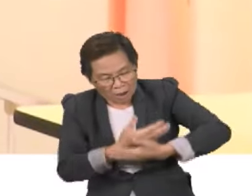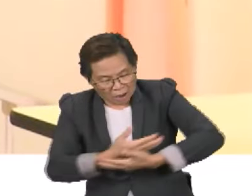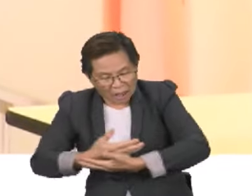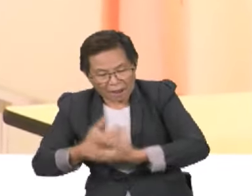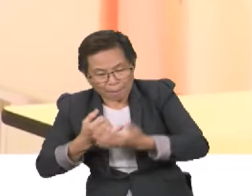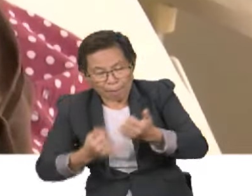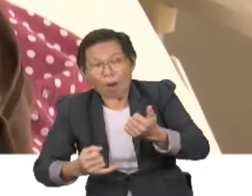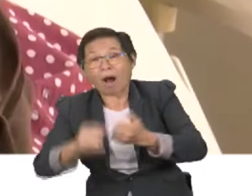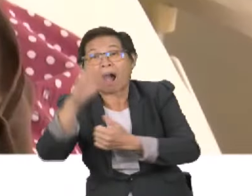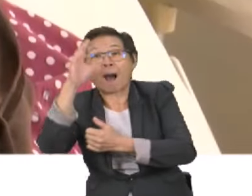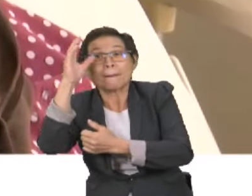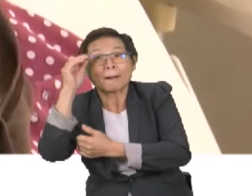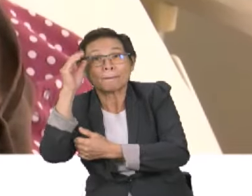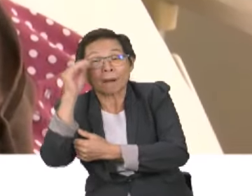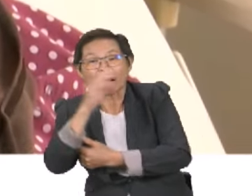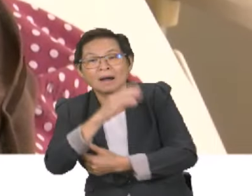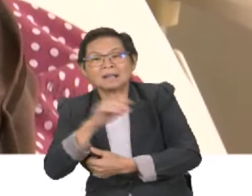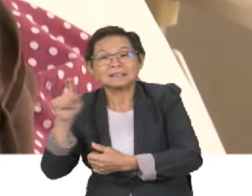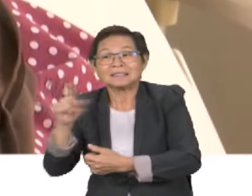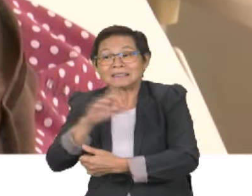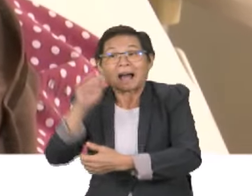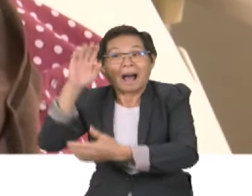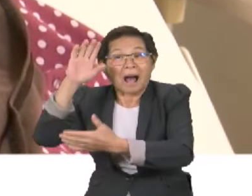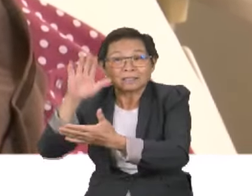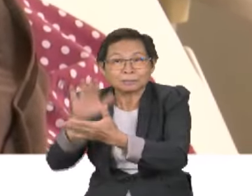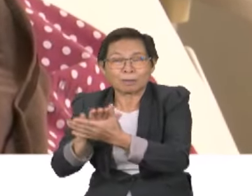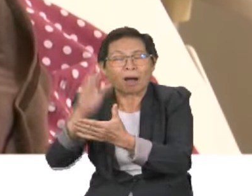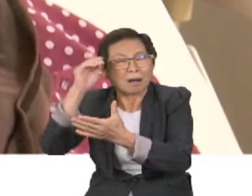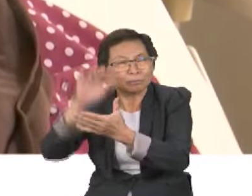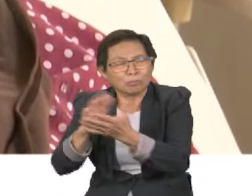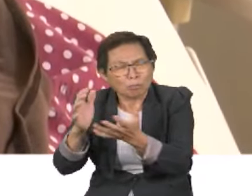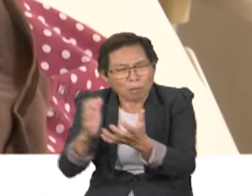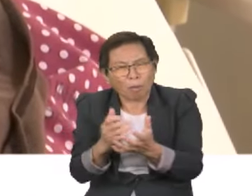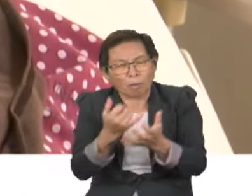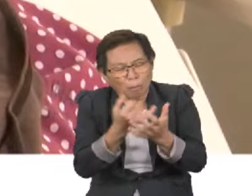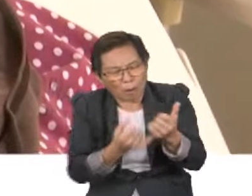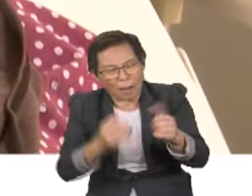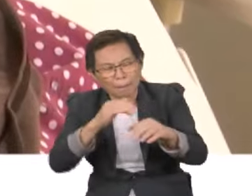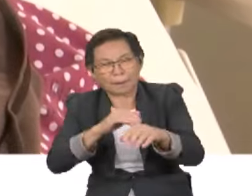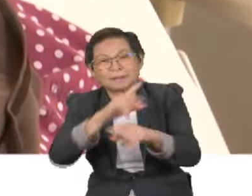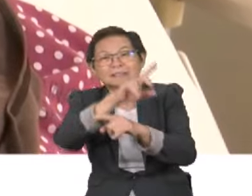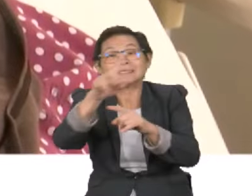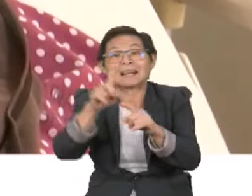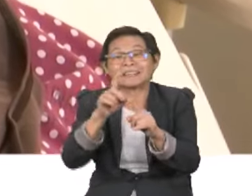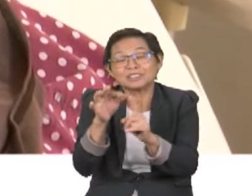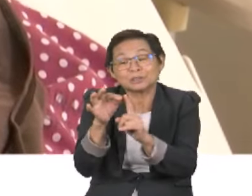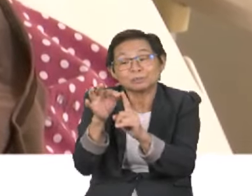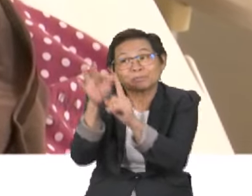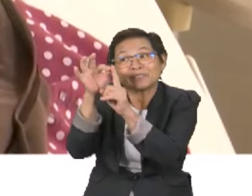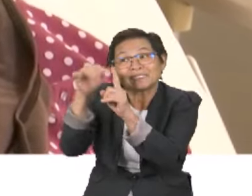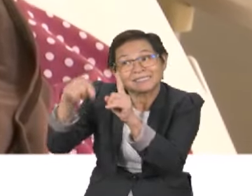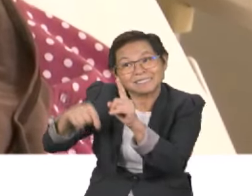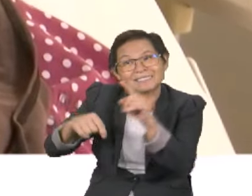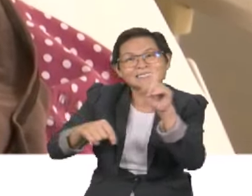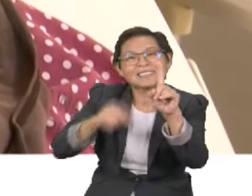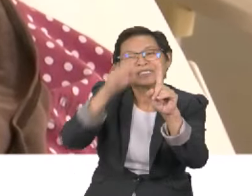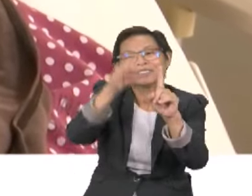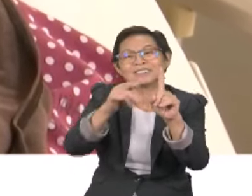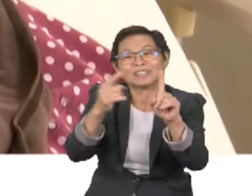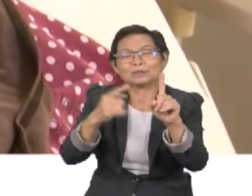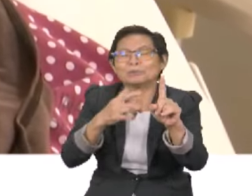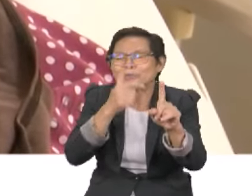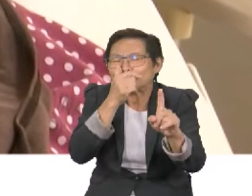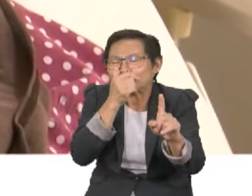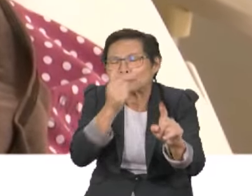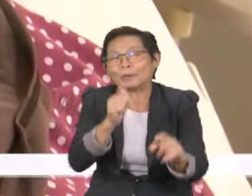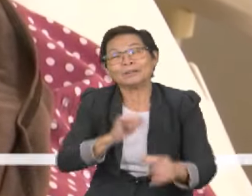3 kg kerana dia dan suami memang mahu anak mereka lahirkan pada tarikh istimewa ini. Saya rasa teruja